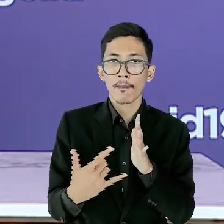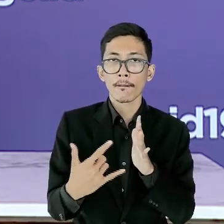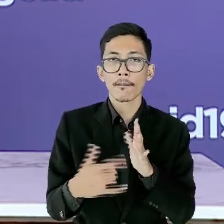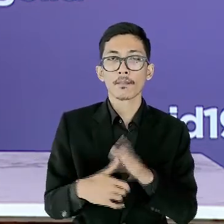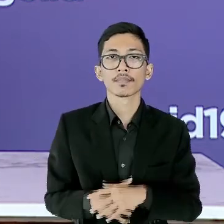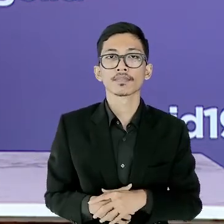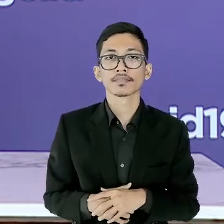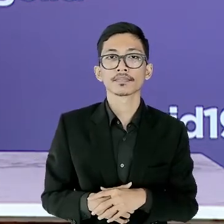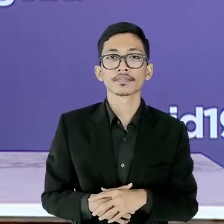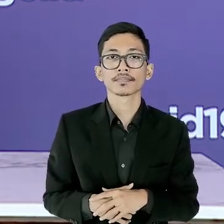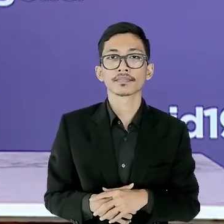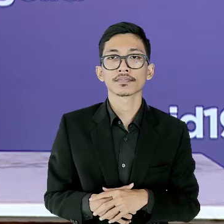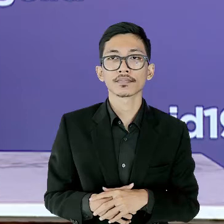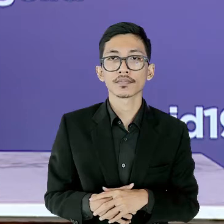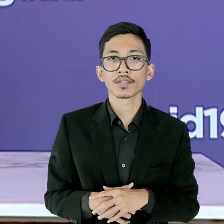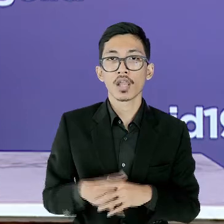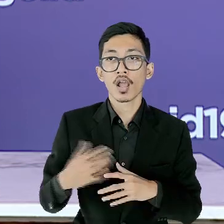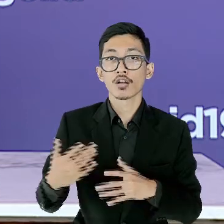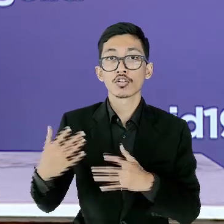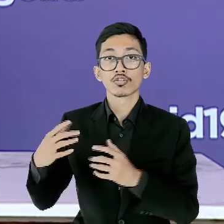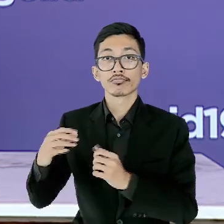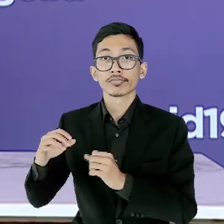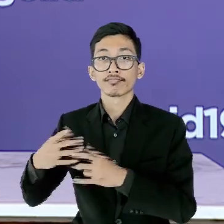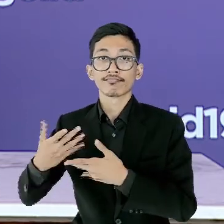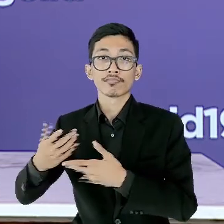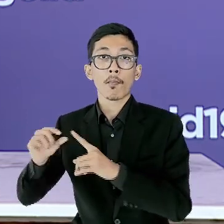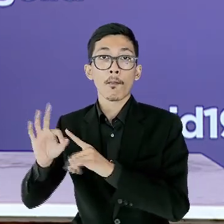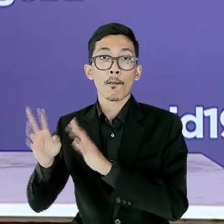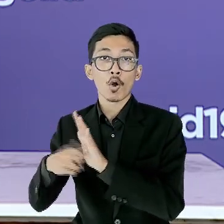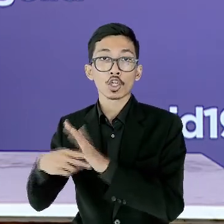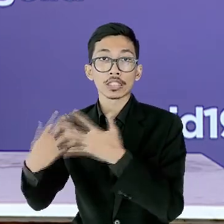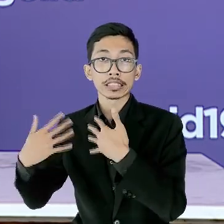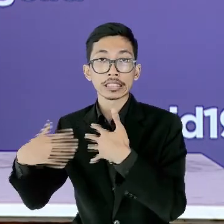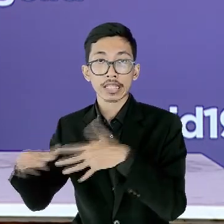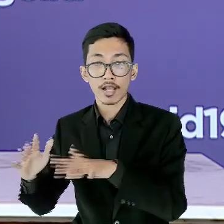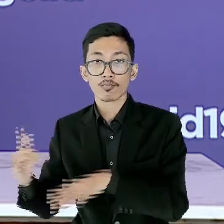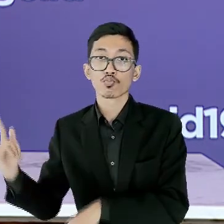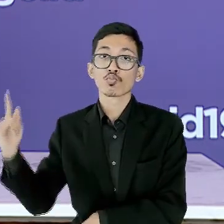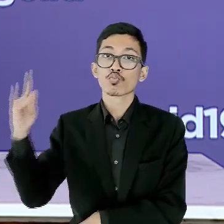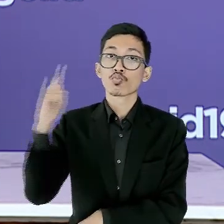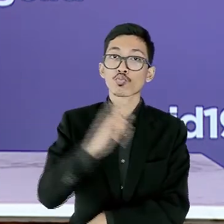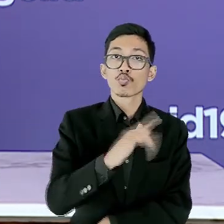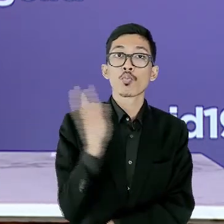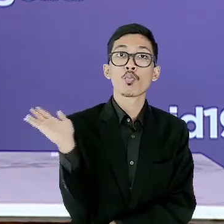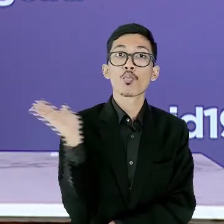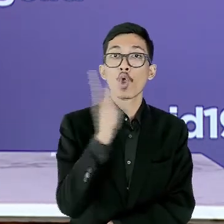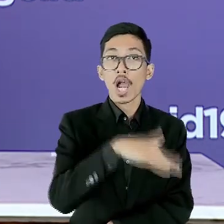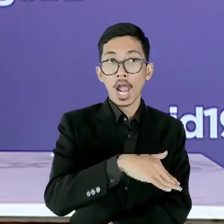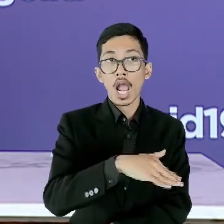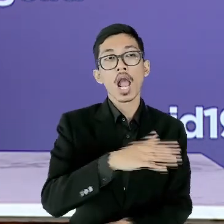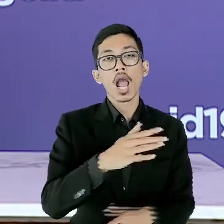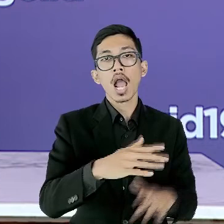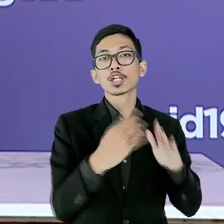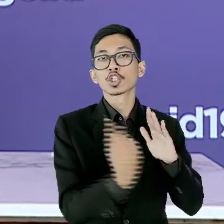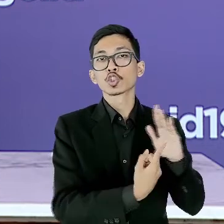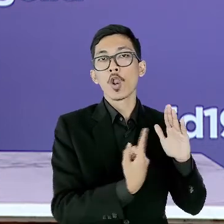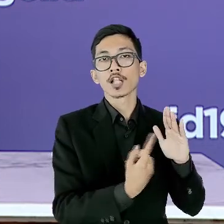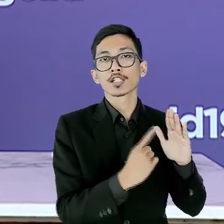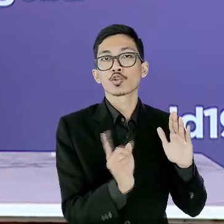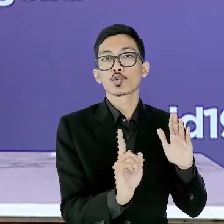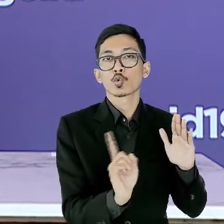asal melalui karantina dan tes ulang sebagai upaya untuk memastikan kesehatan kontingen pasca